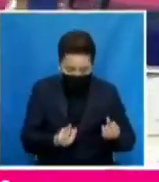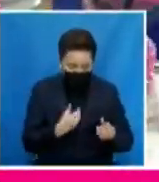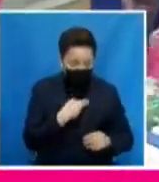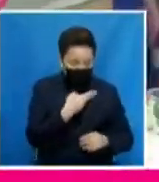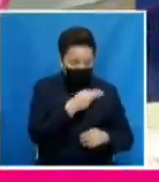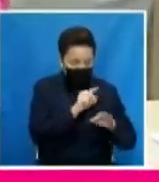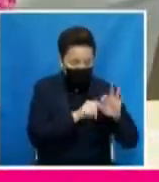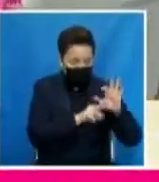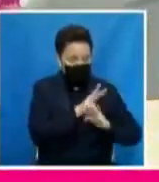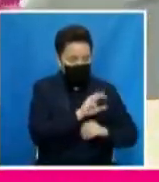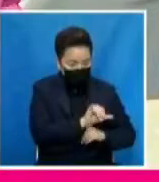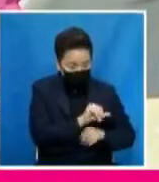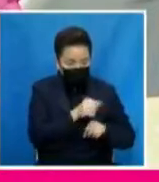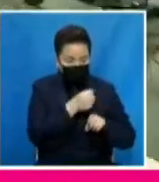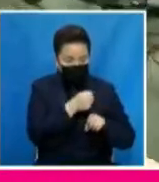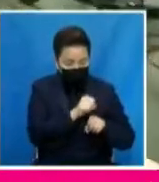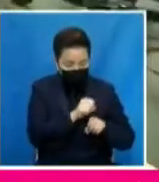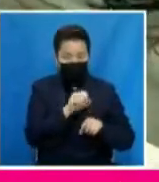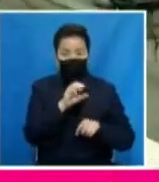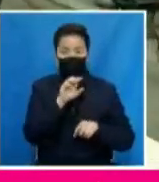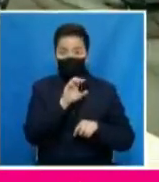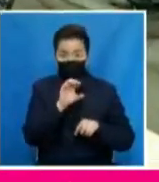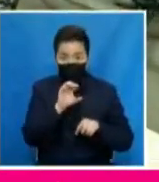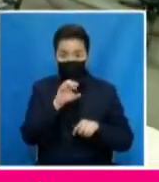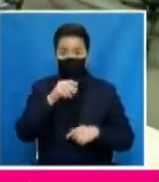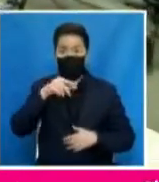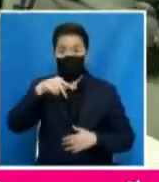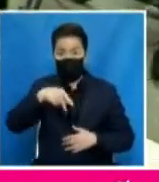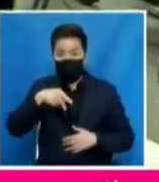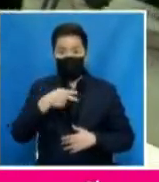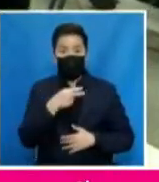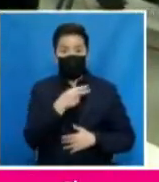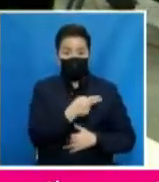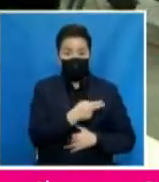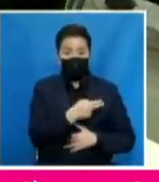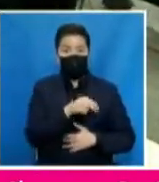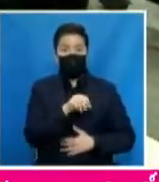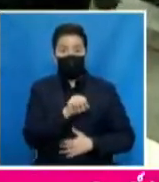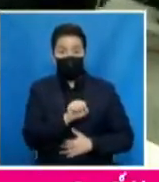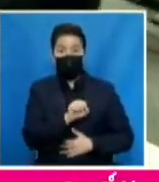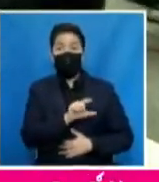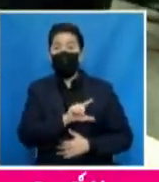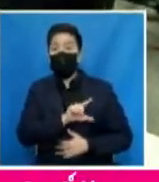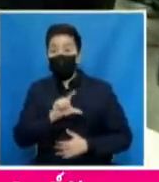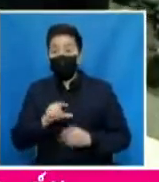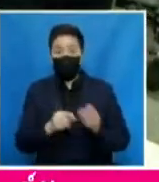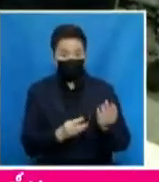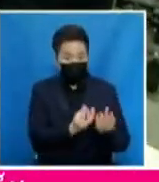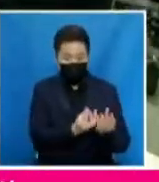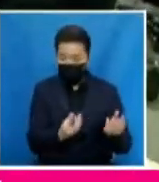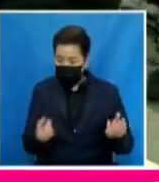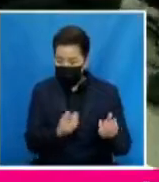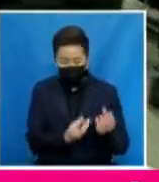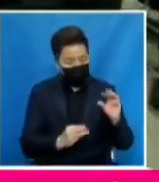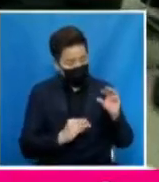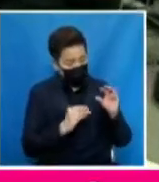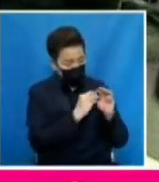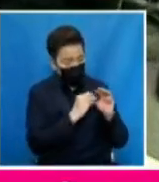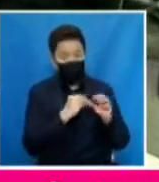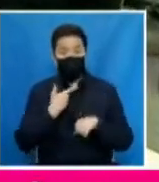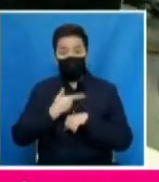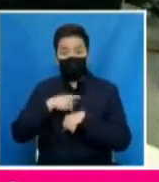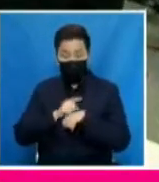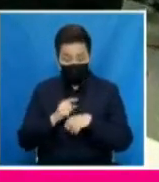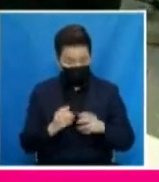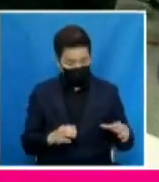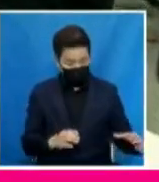ลัก10หลักร้อยหลักพันหลักหมื่นหลักแสนและหลักล้านให้ประธานกรรมการตร